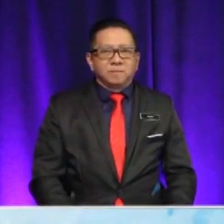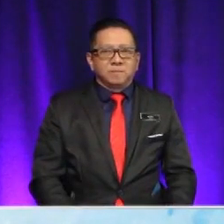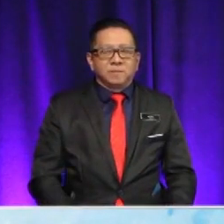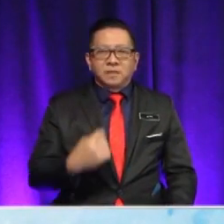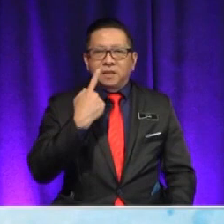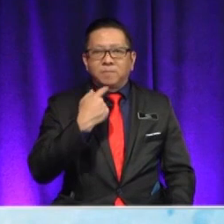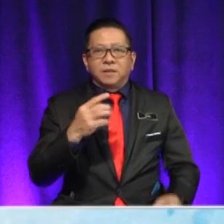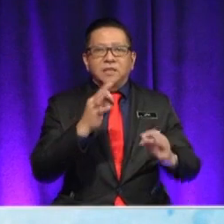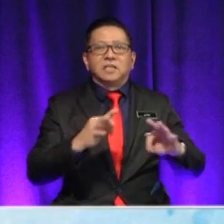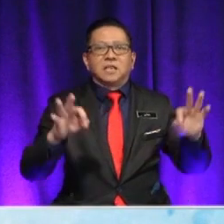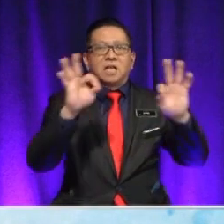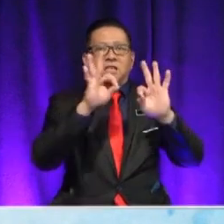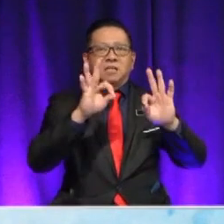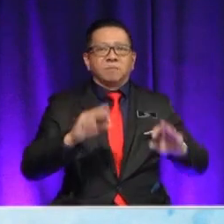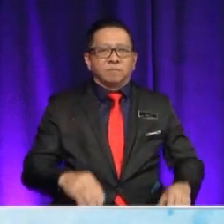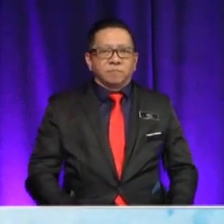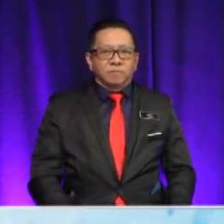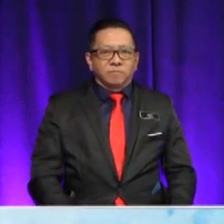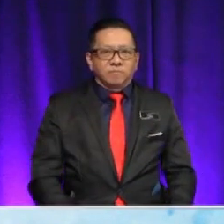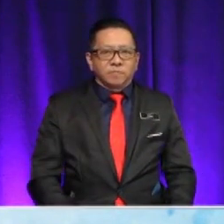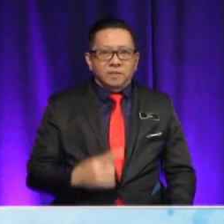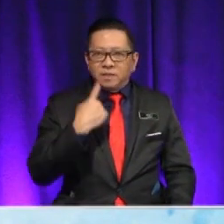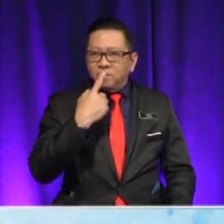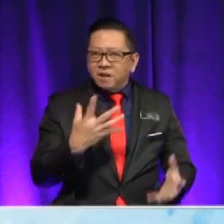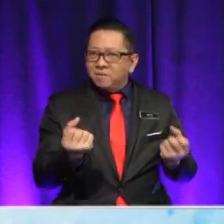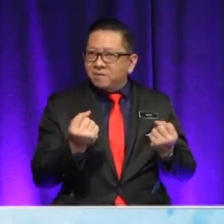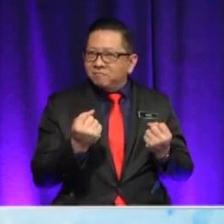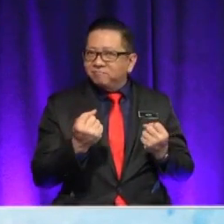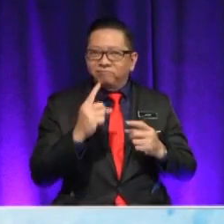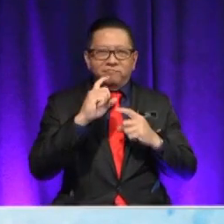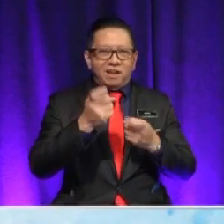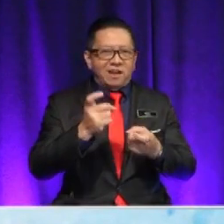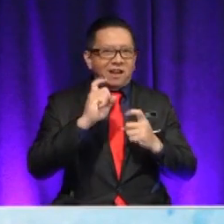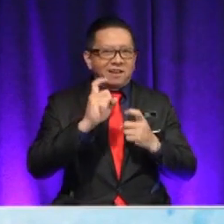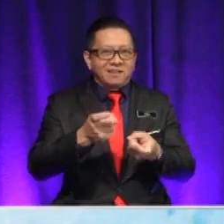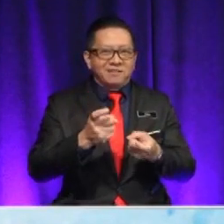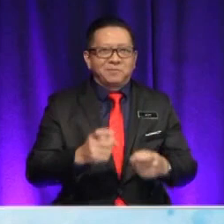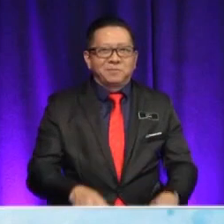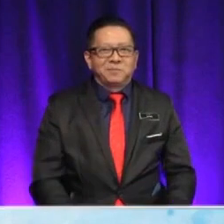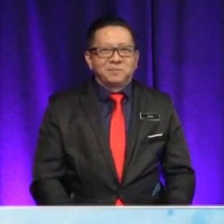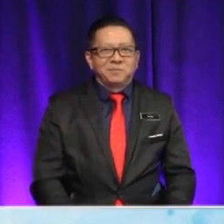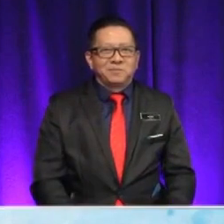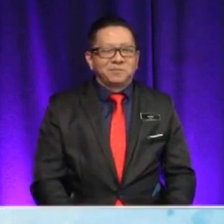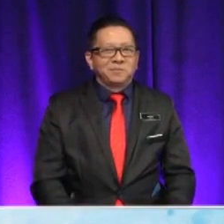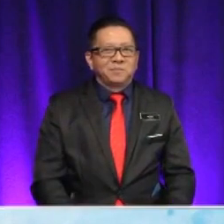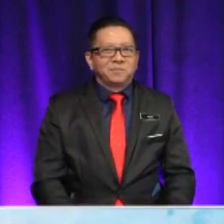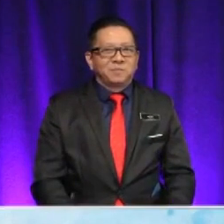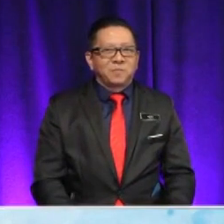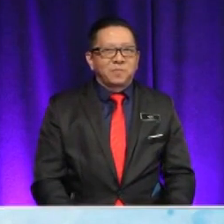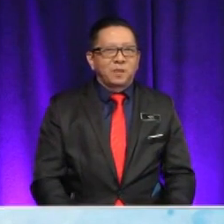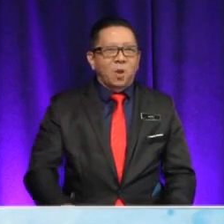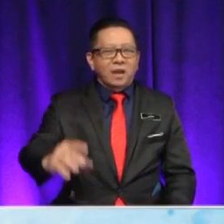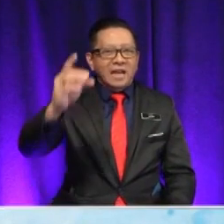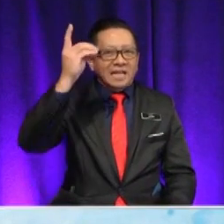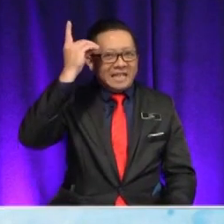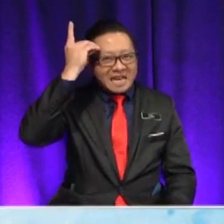Siapa nak ceritakan? Siapa nak dapat lagi ni? Nak kumpul lagi ni, bunga ni? Saya nak cuba cikgu. Okey, Danish.